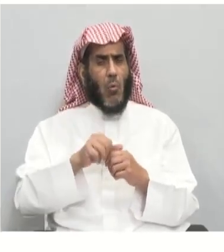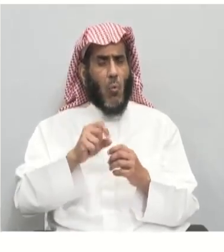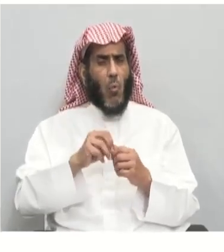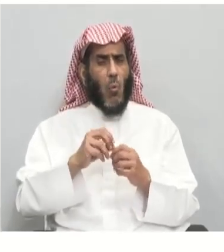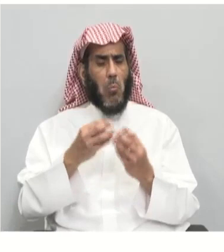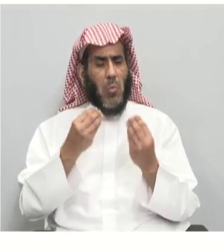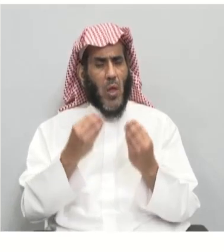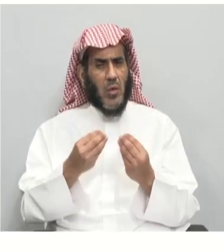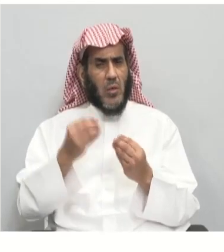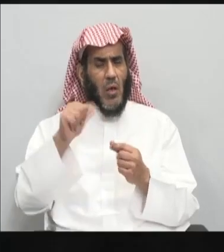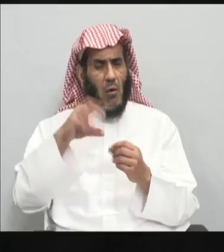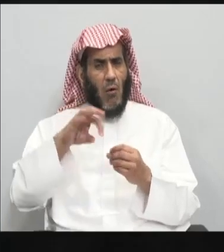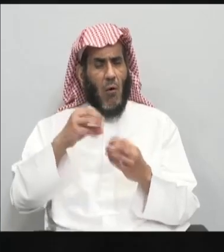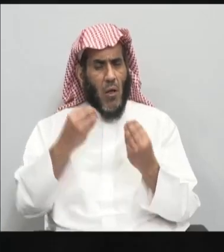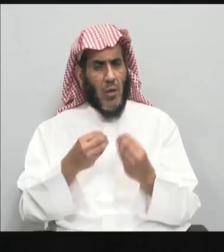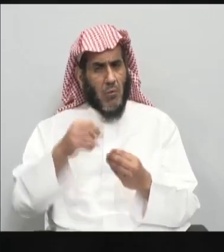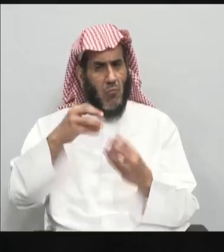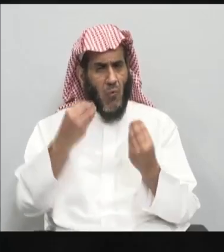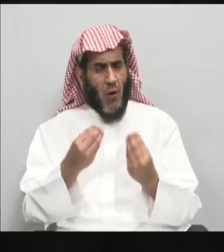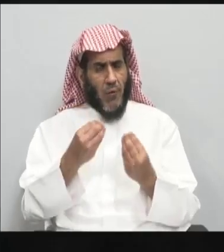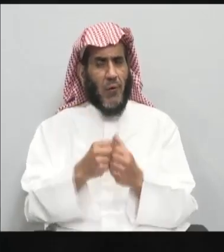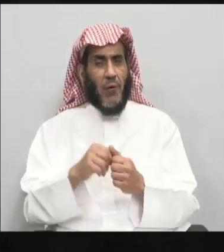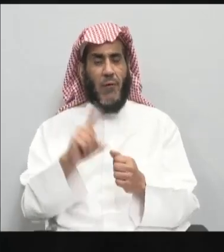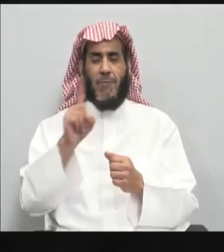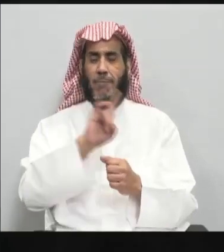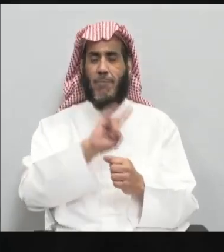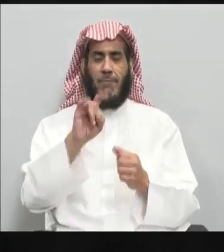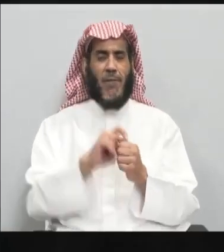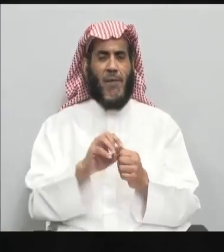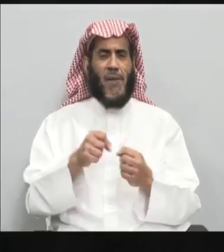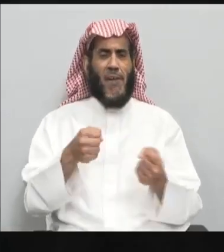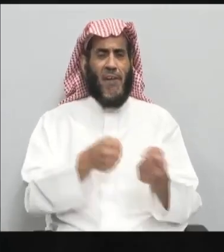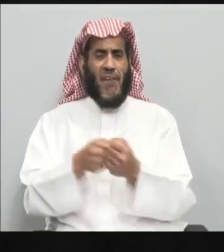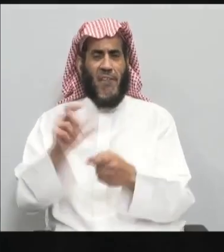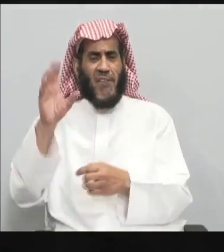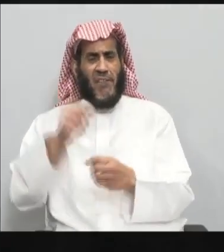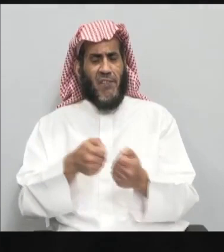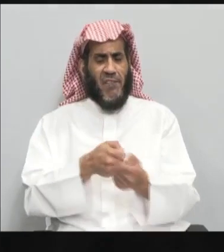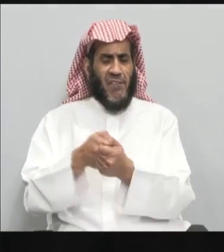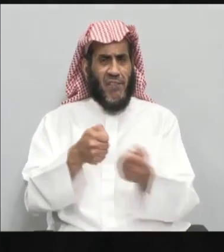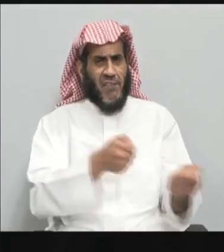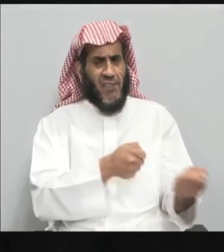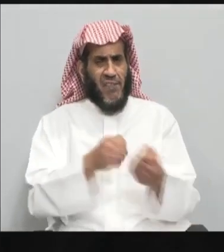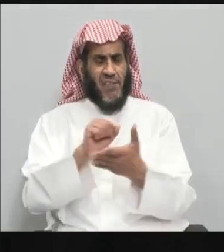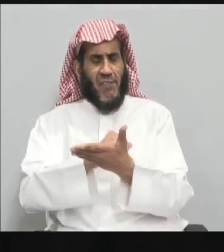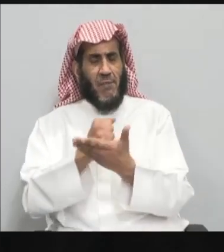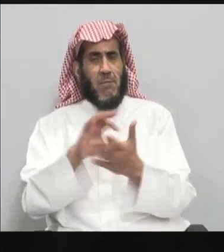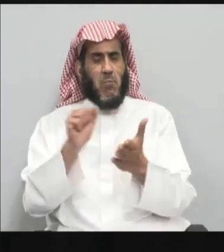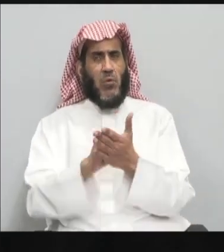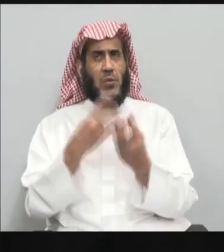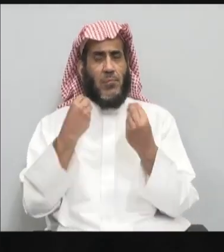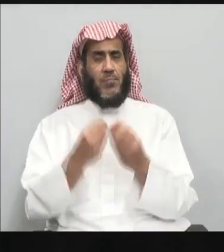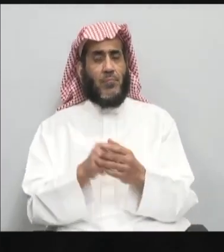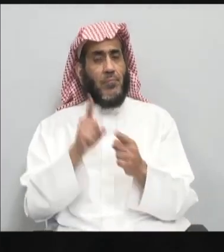بترشيد استهلاك الماء عفوا بالطبع لا يستخدم الماء الجاري في تنظيف المنزل